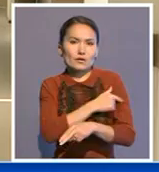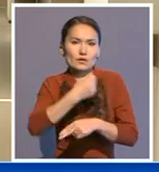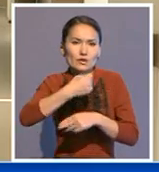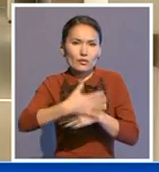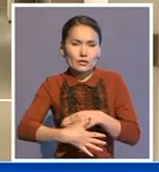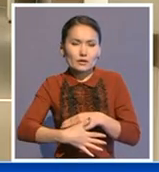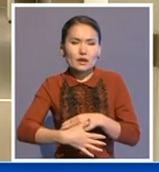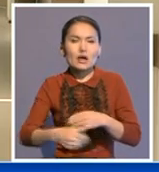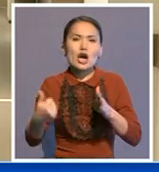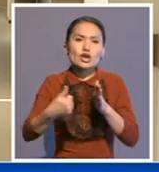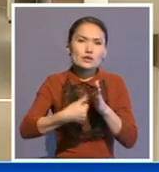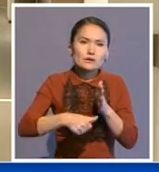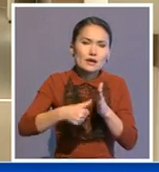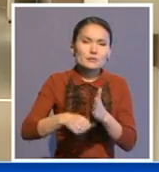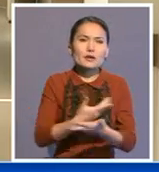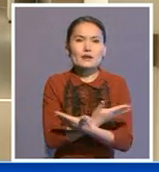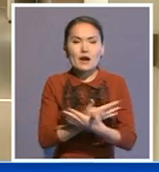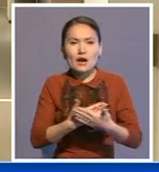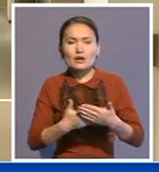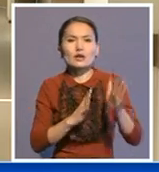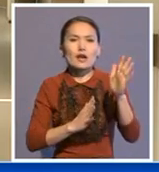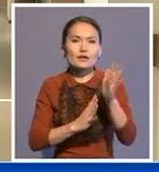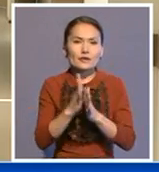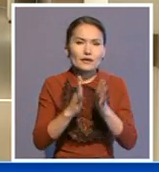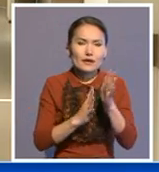Панта лечебницы дейді, онда ашқалы жатырмыз.